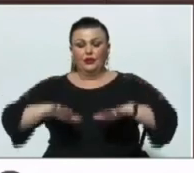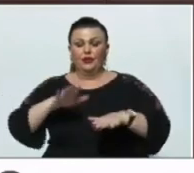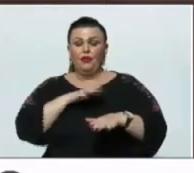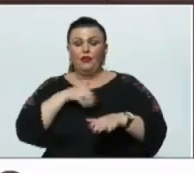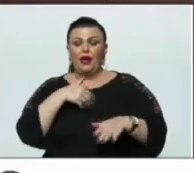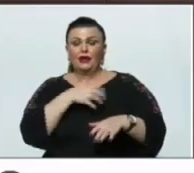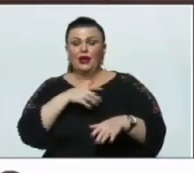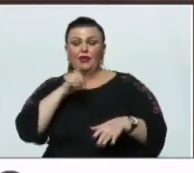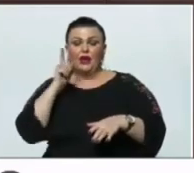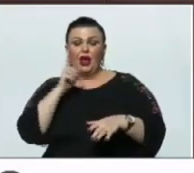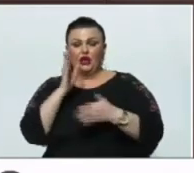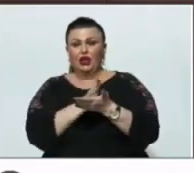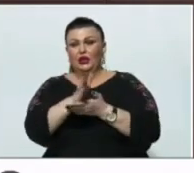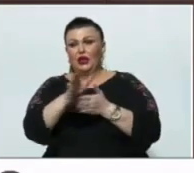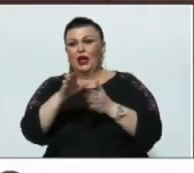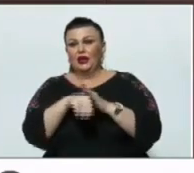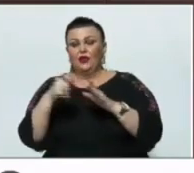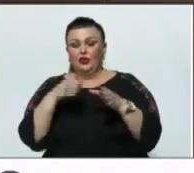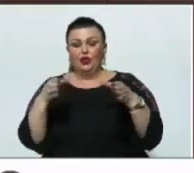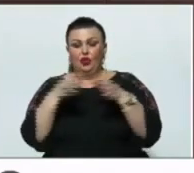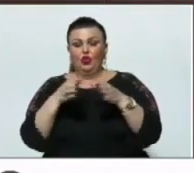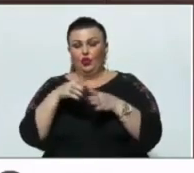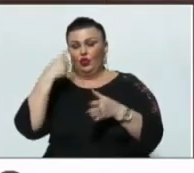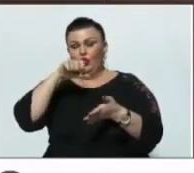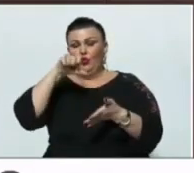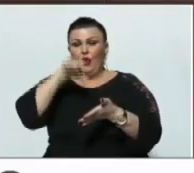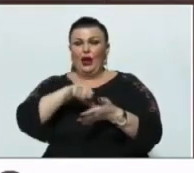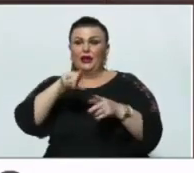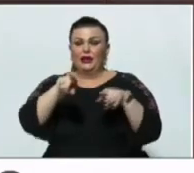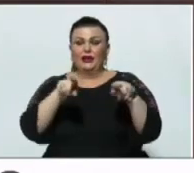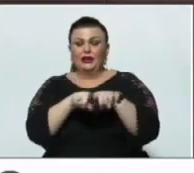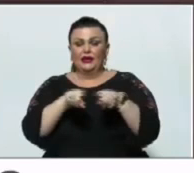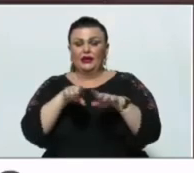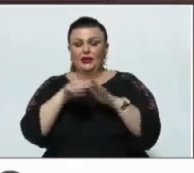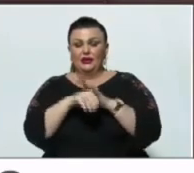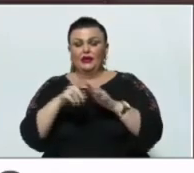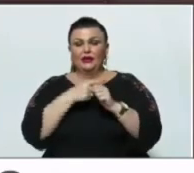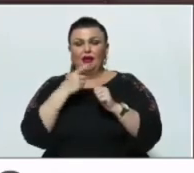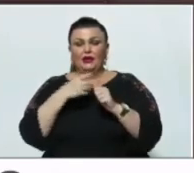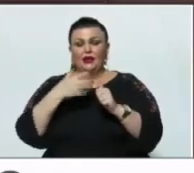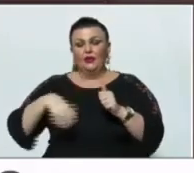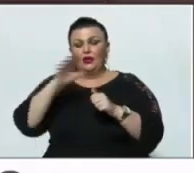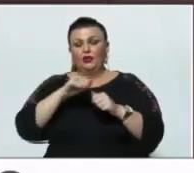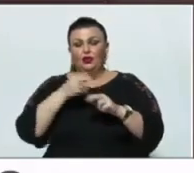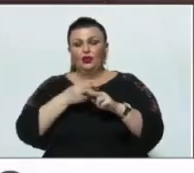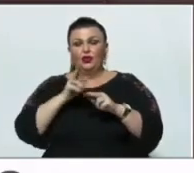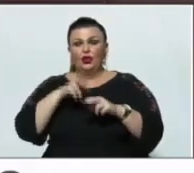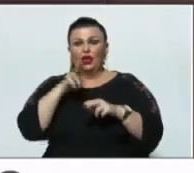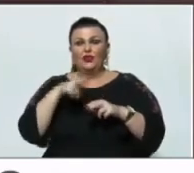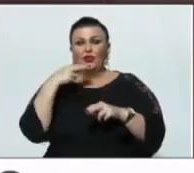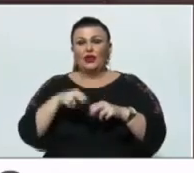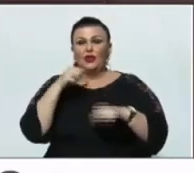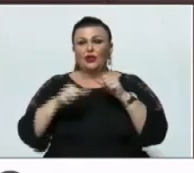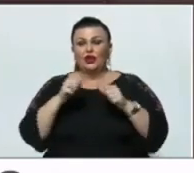Mən istərdim gənclər siyasəti ilə məsul olan bir qrupun nümayəndəsi kimi sizin timsalınızda bütün Azərbaycan gəncliyinə 2020-ci